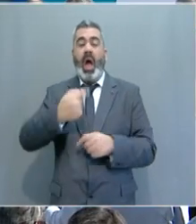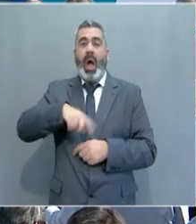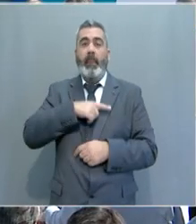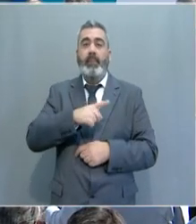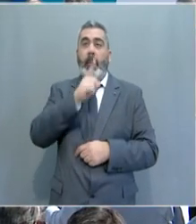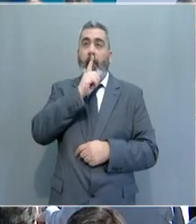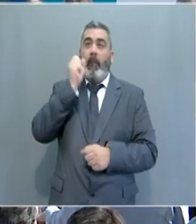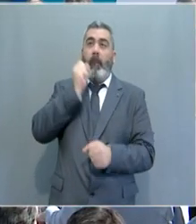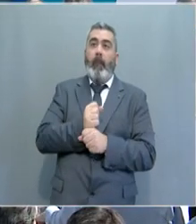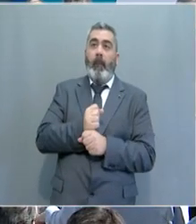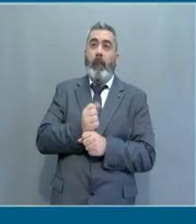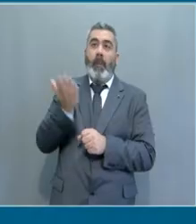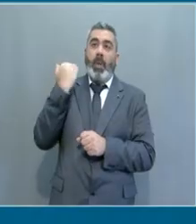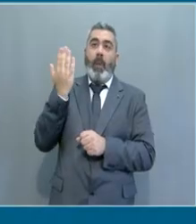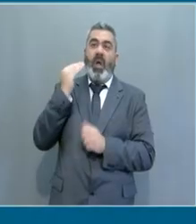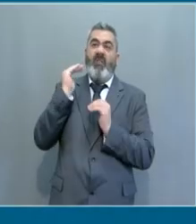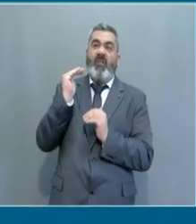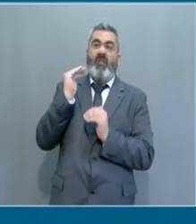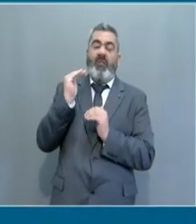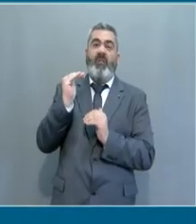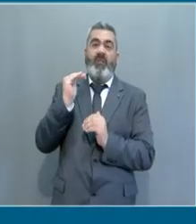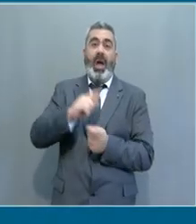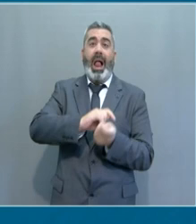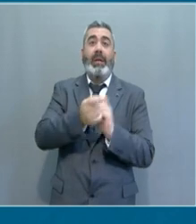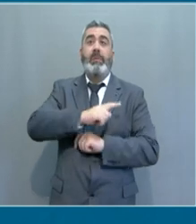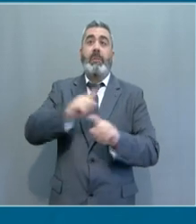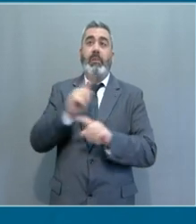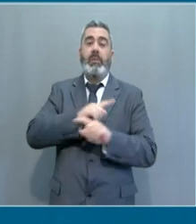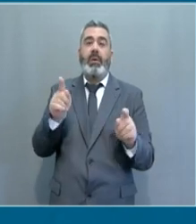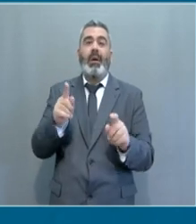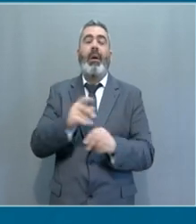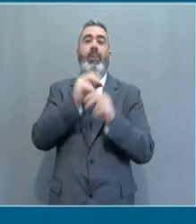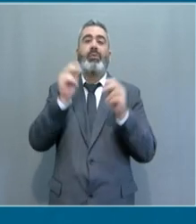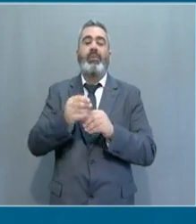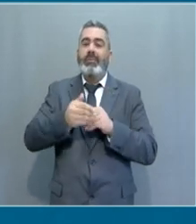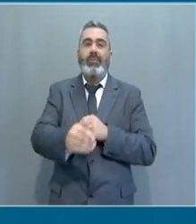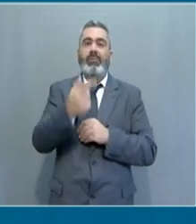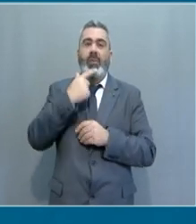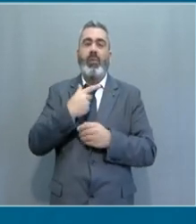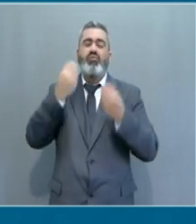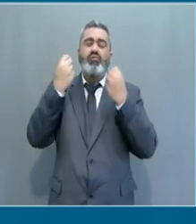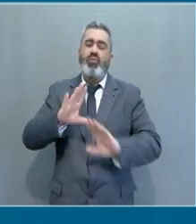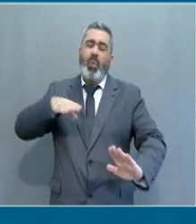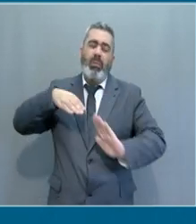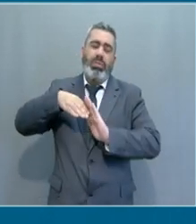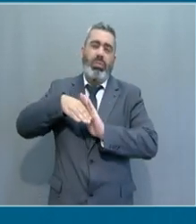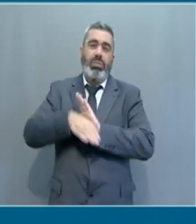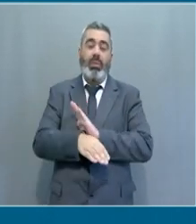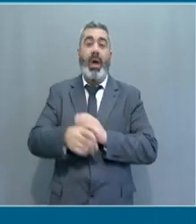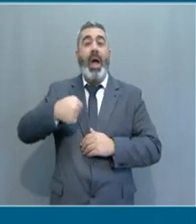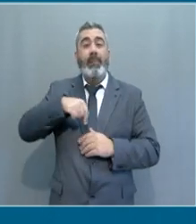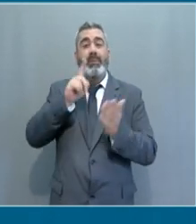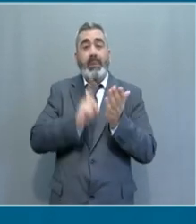αυτή την αλλαγή και αν επιλέξουμε να μην συνεισφέρουμε σε αυτή την αλλαγή, τότε το μόνο σίγουρο είναι ότι το αποτέλεσμα θα είναι χειρότερο από το αν επιλέξουμε να